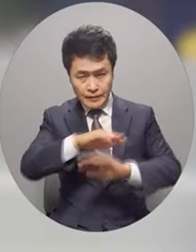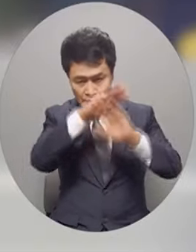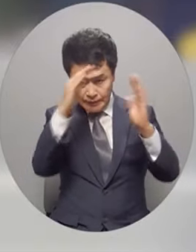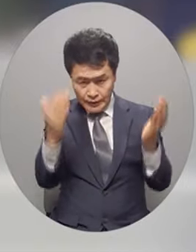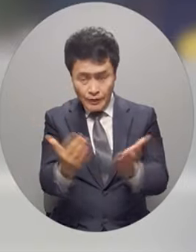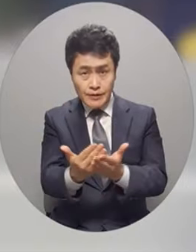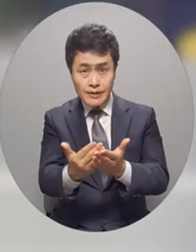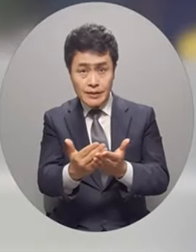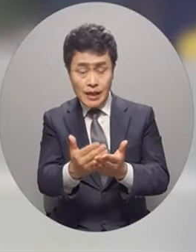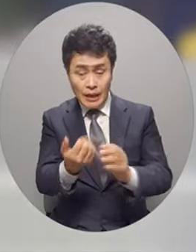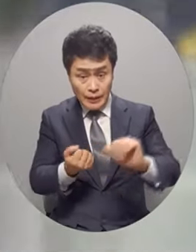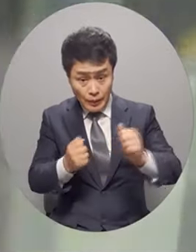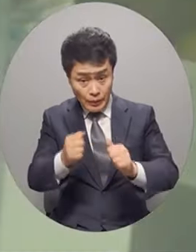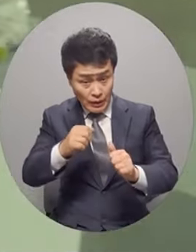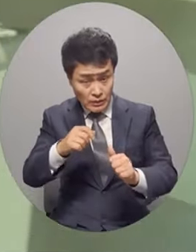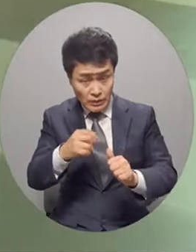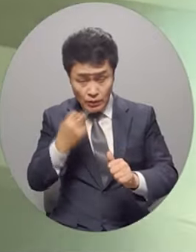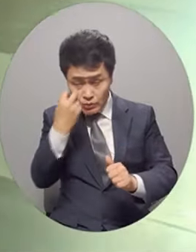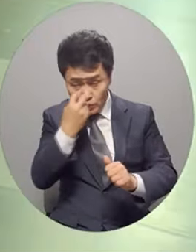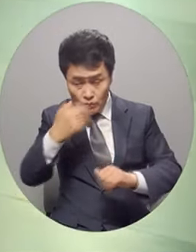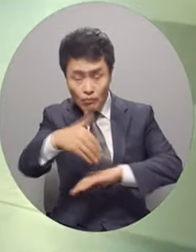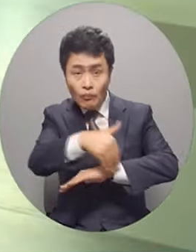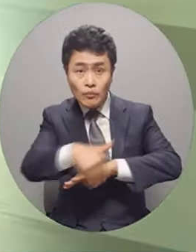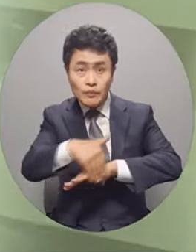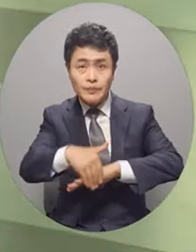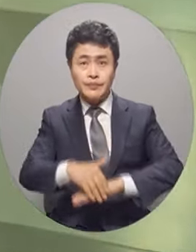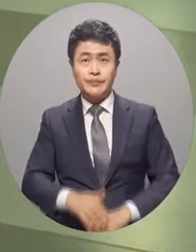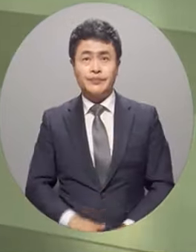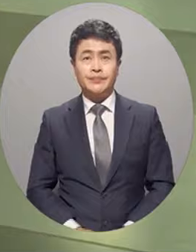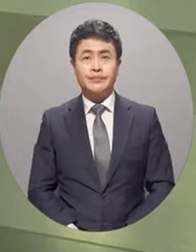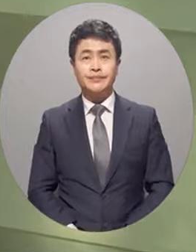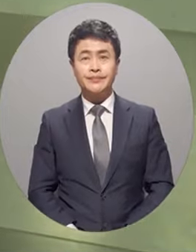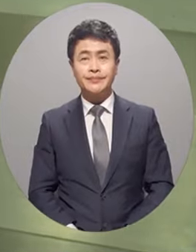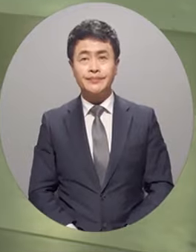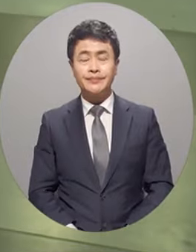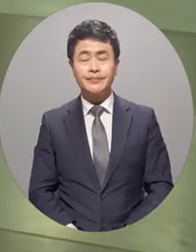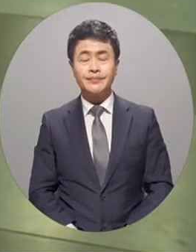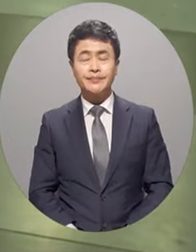관원 전체에 대해 전수조사를 할 계획입니다. MBC 뉴스 정한솔입니다.